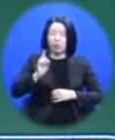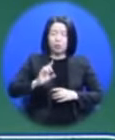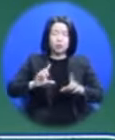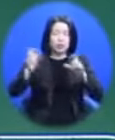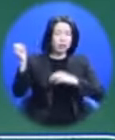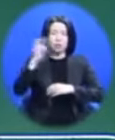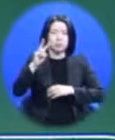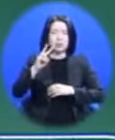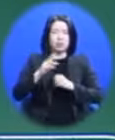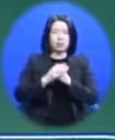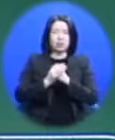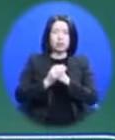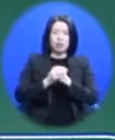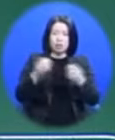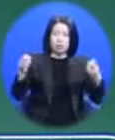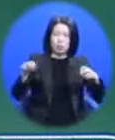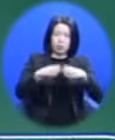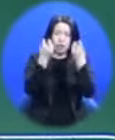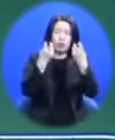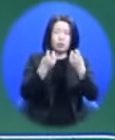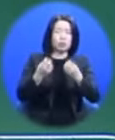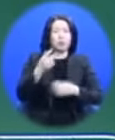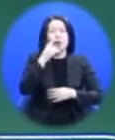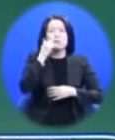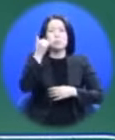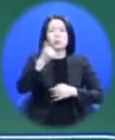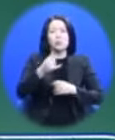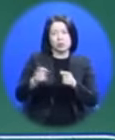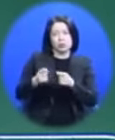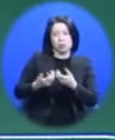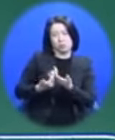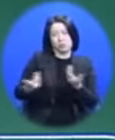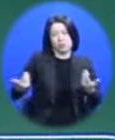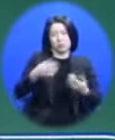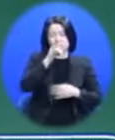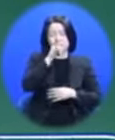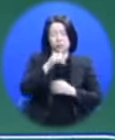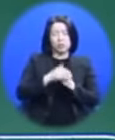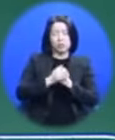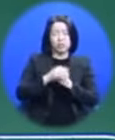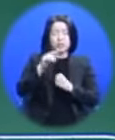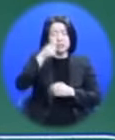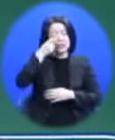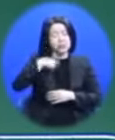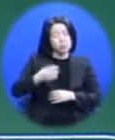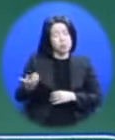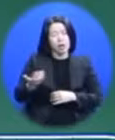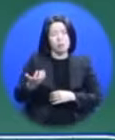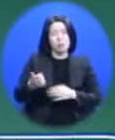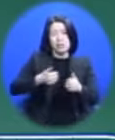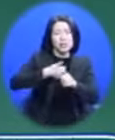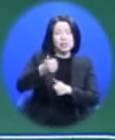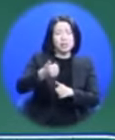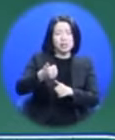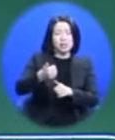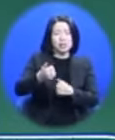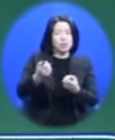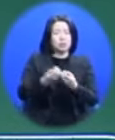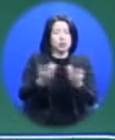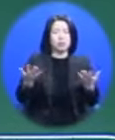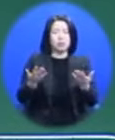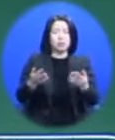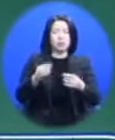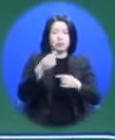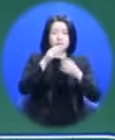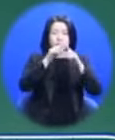너무나 안타까운 사고로 부모님 곁을 떠나간 겁니다. 그 슬픔과 아픔을 이길 길이 없어서 그 거실에